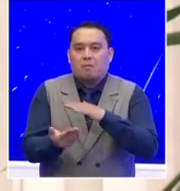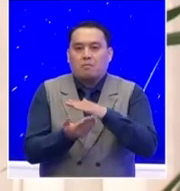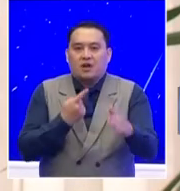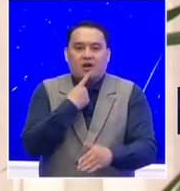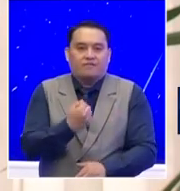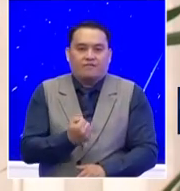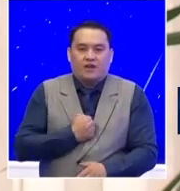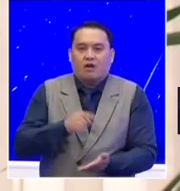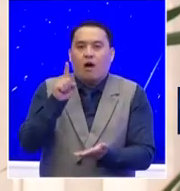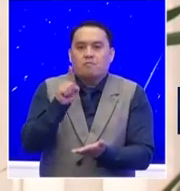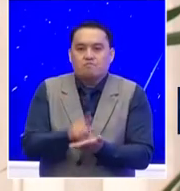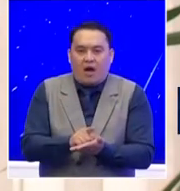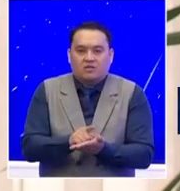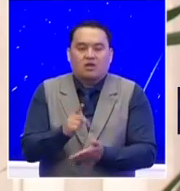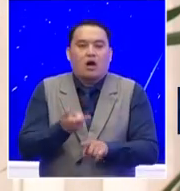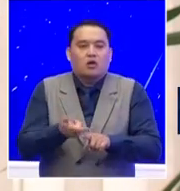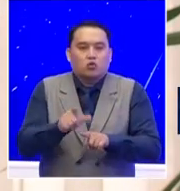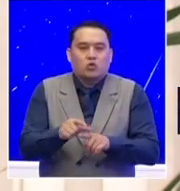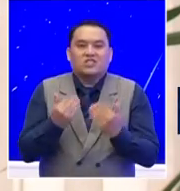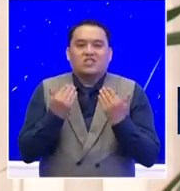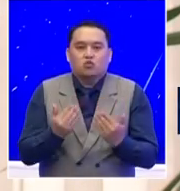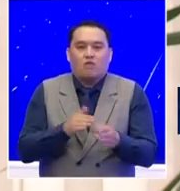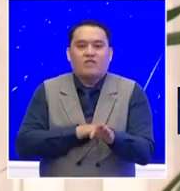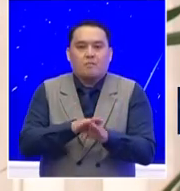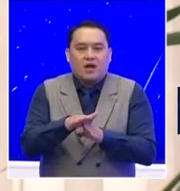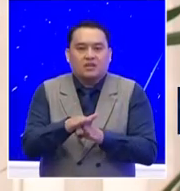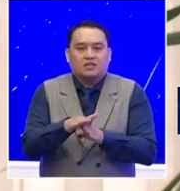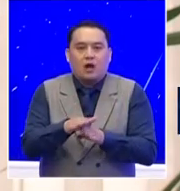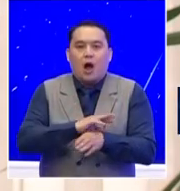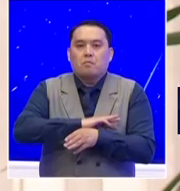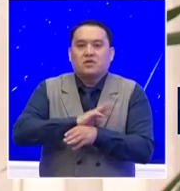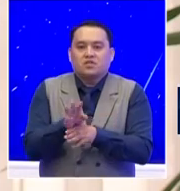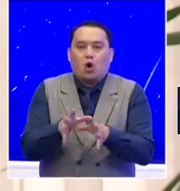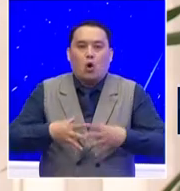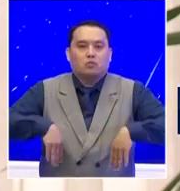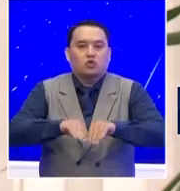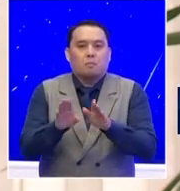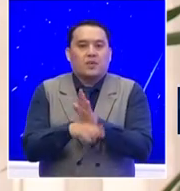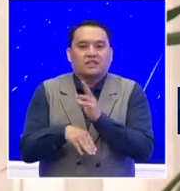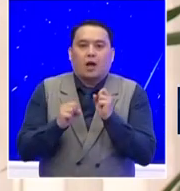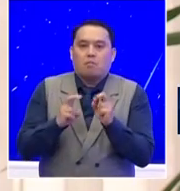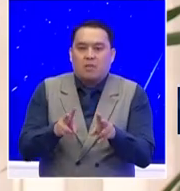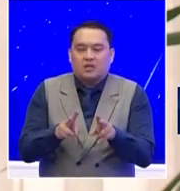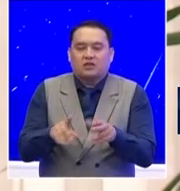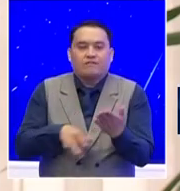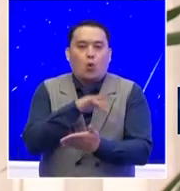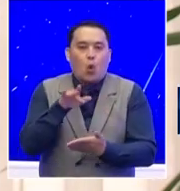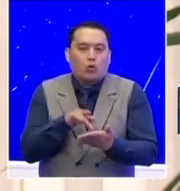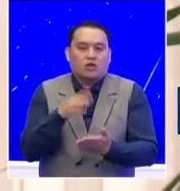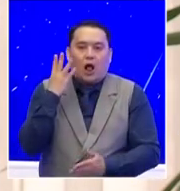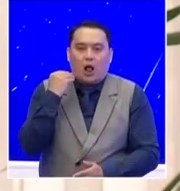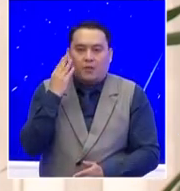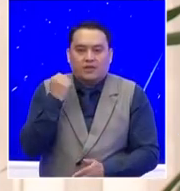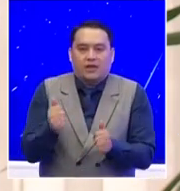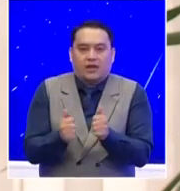сбор военнообязанных, которые на сегодняшний день выполняют задачу по обеспечению общественной безопасности на границе города Алматы